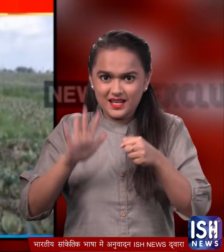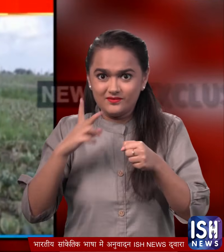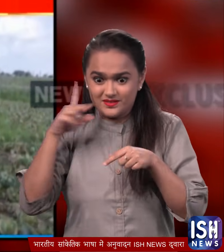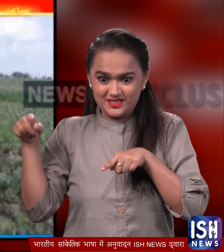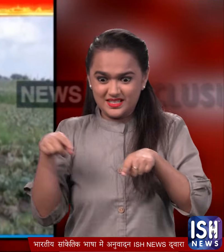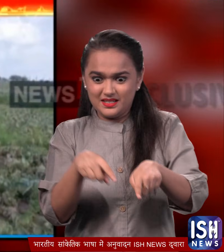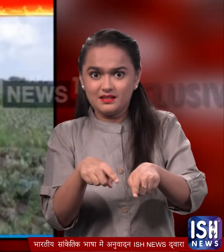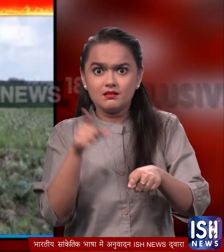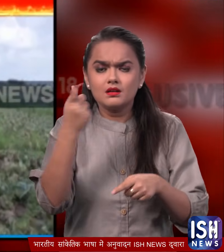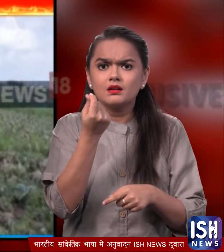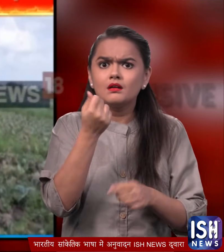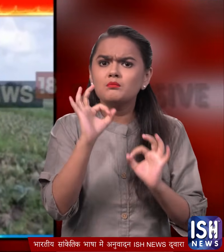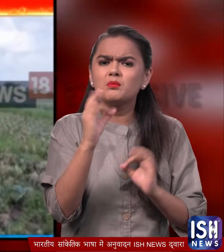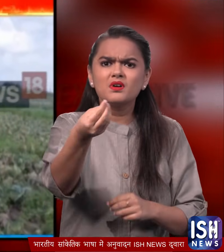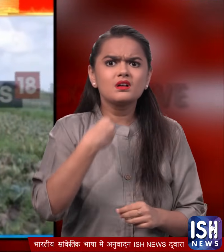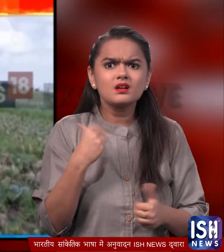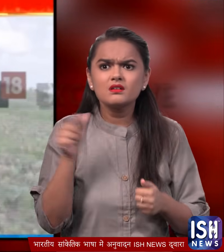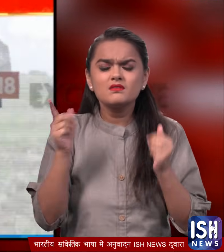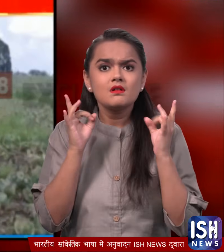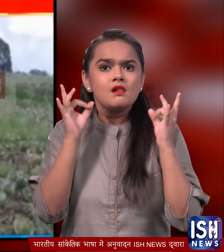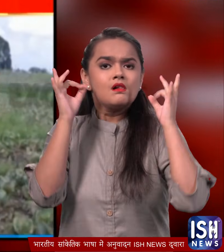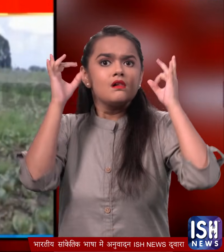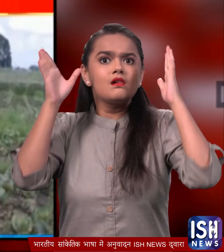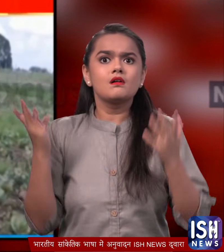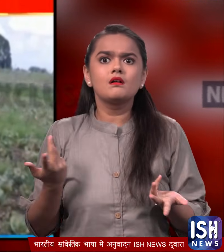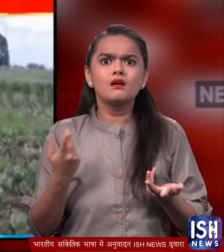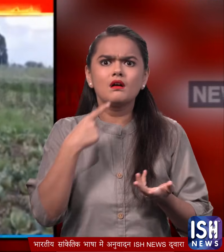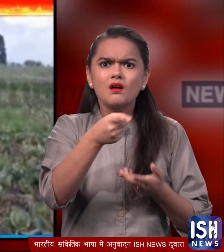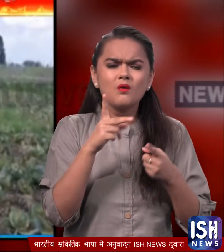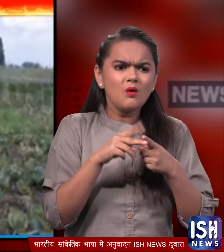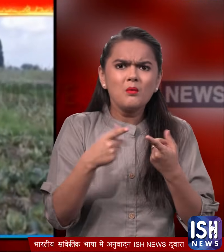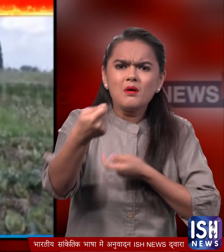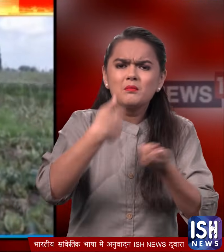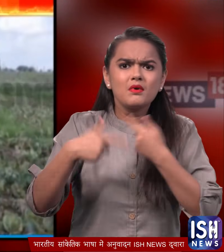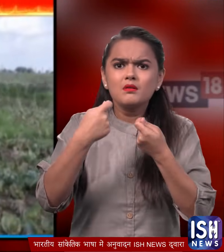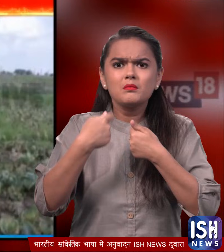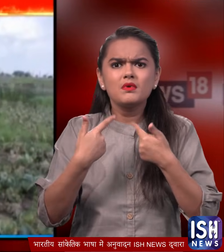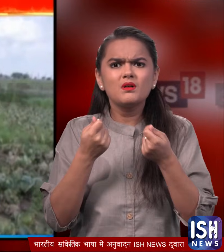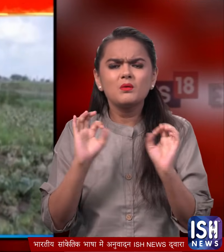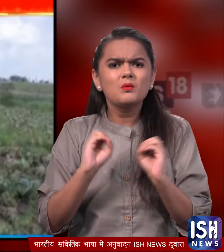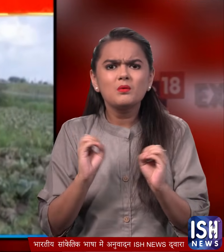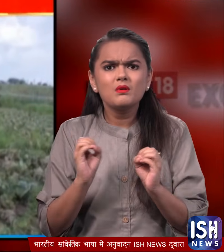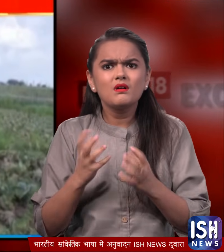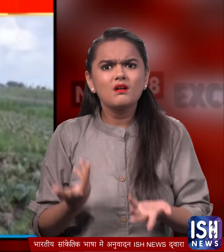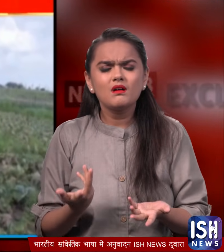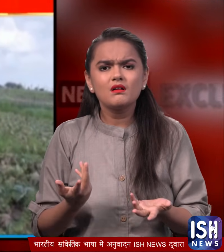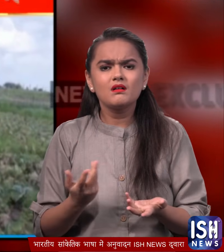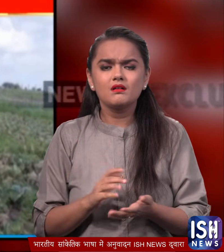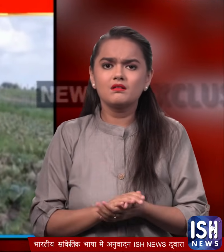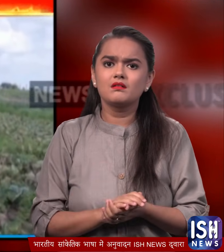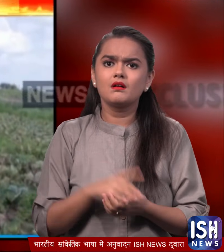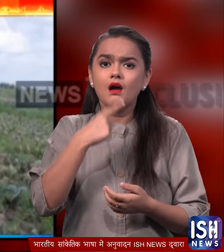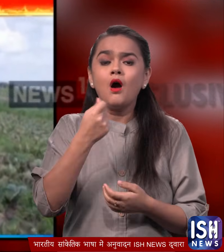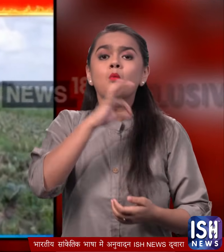करते हुए सही दाम नहीं मिलने पर नाराजगी जताता नजर आया। 2 रुपये किलो जाऊ राहिली, रुपये काढीने बी रोप घ्यायली,